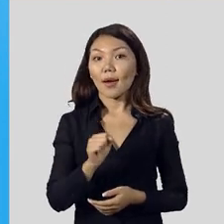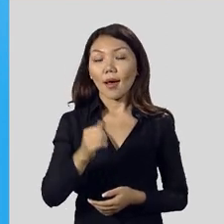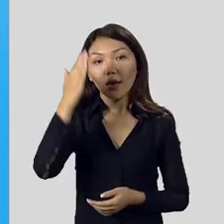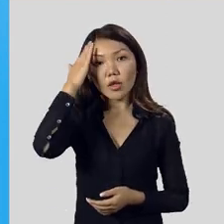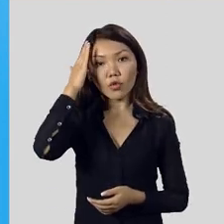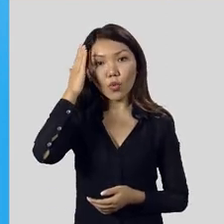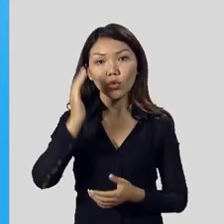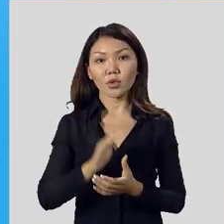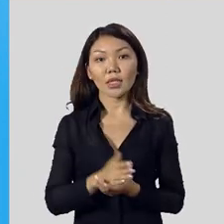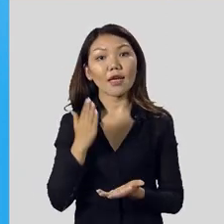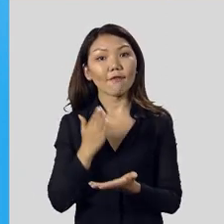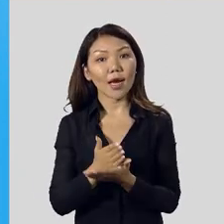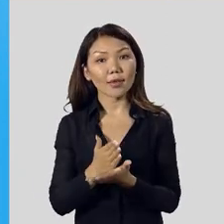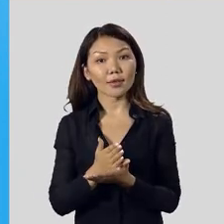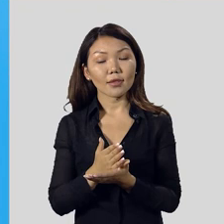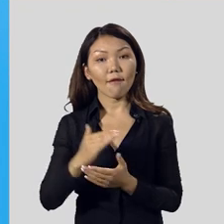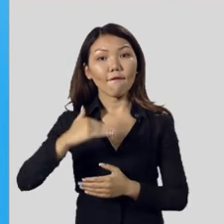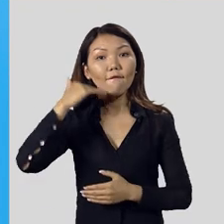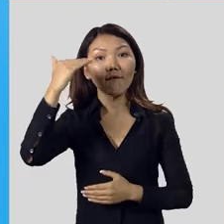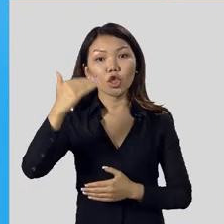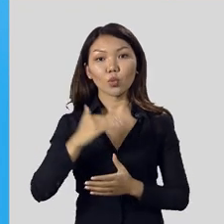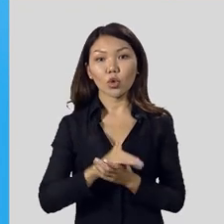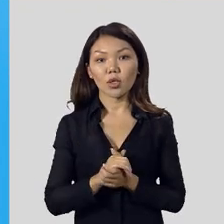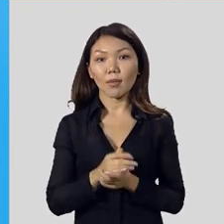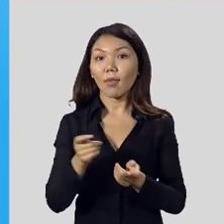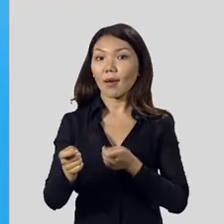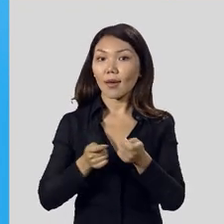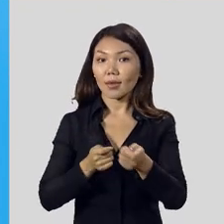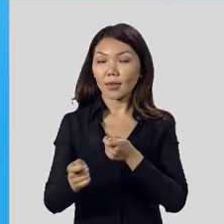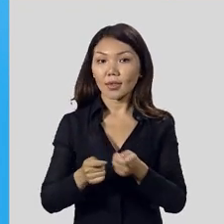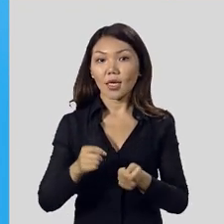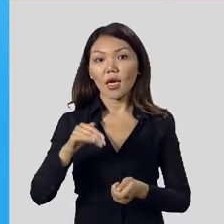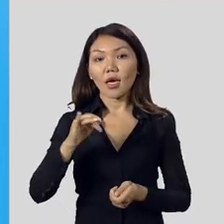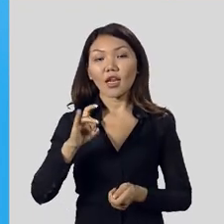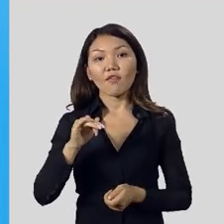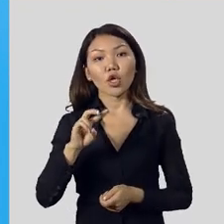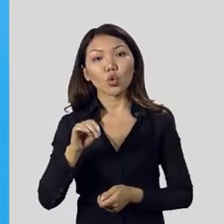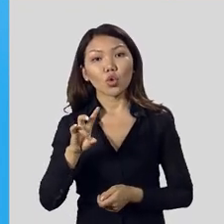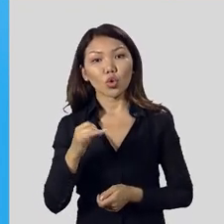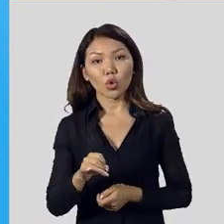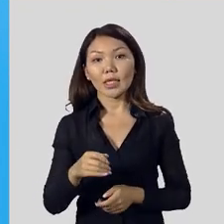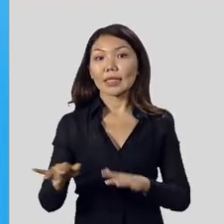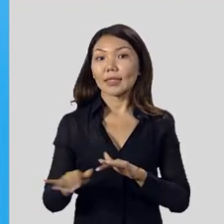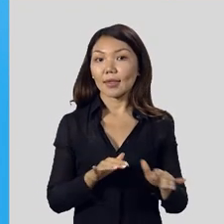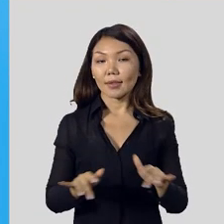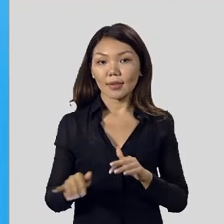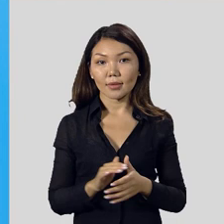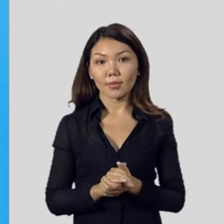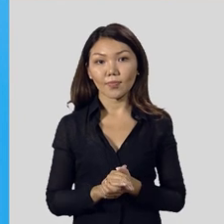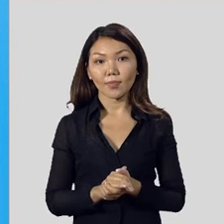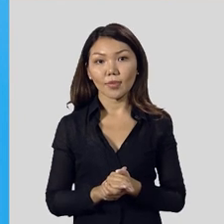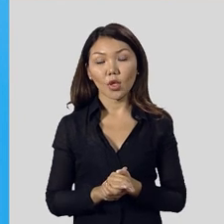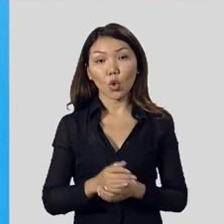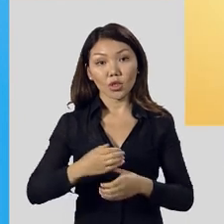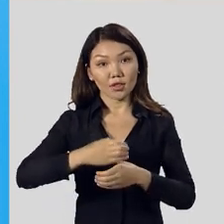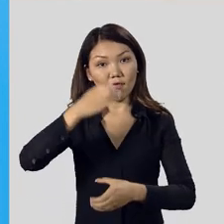головного мозга является высшим органом координации рефлекторной деятельности. От